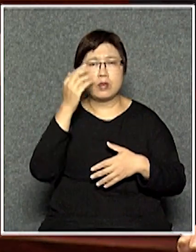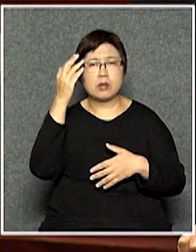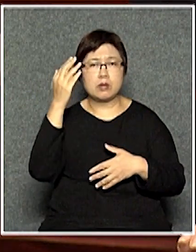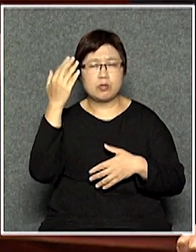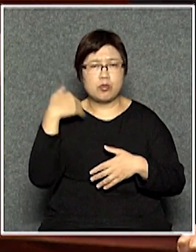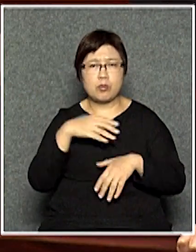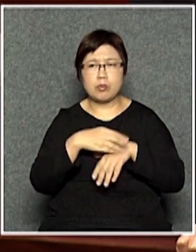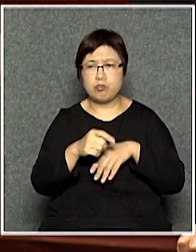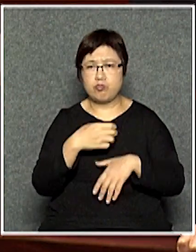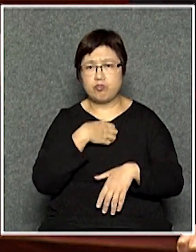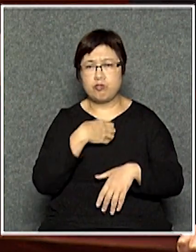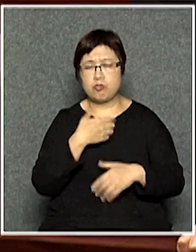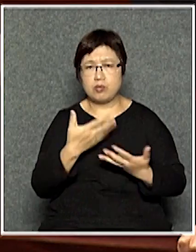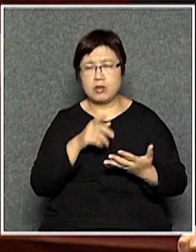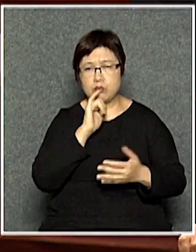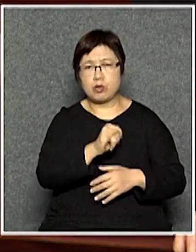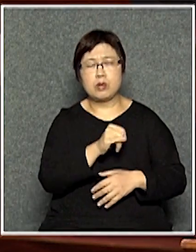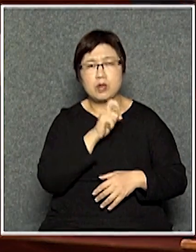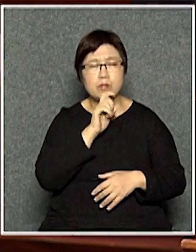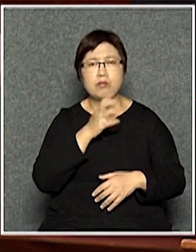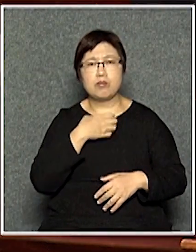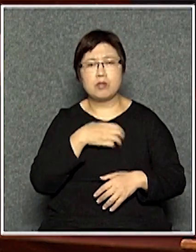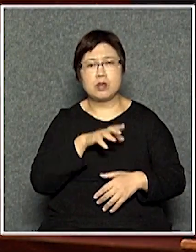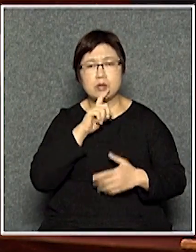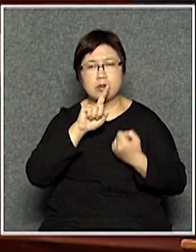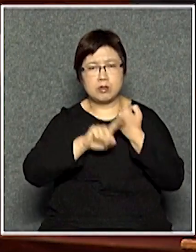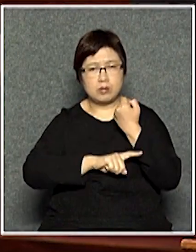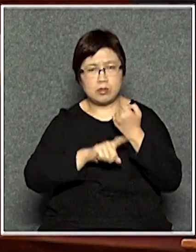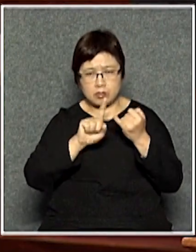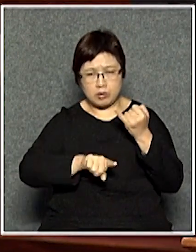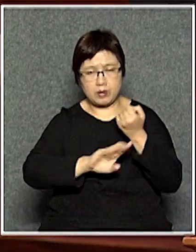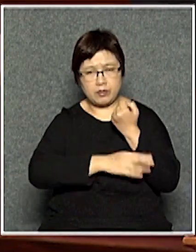樣，我不認為他現在是有罪，因為最後是法庭判決嘛，